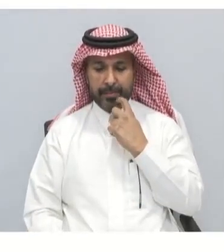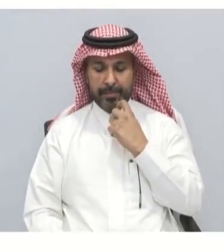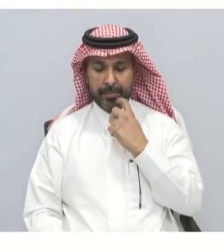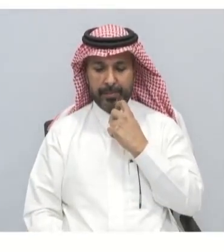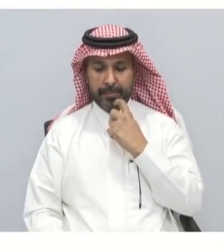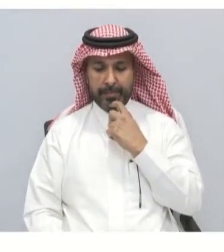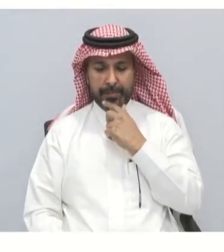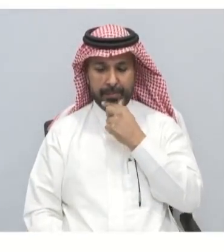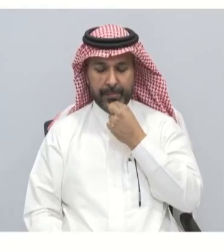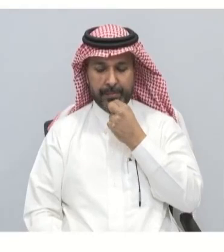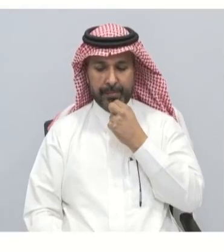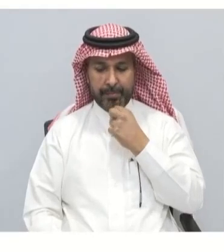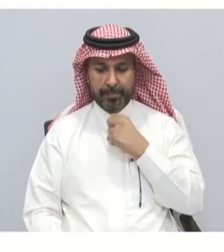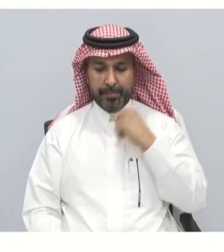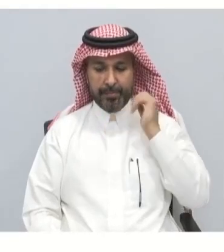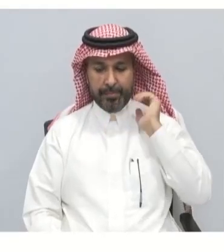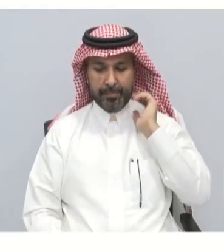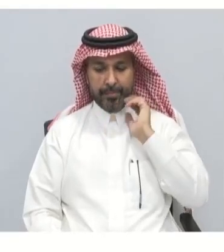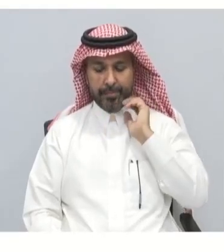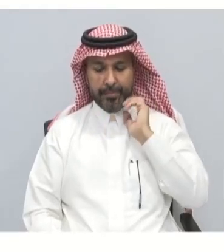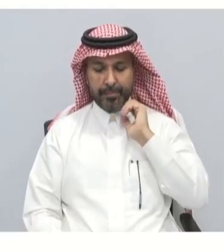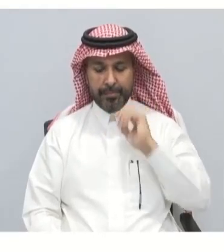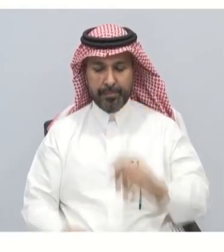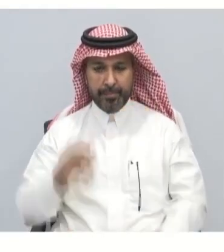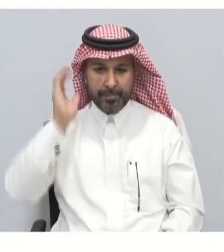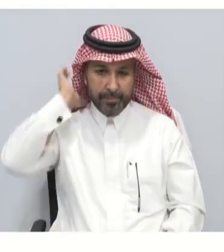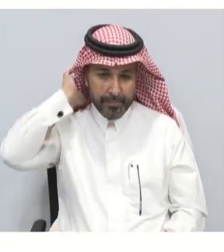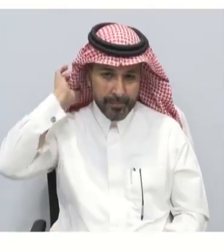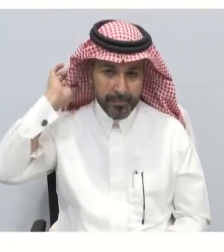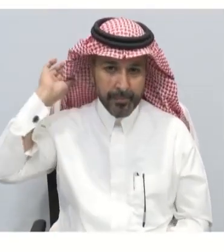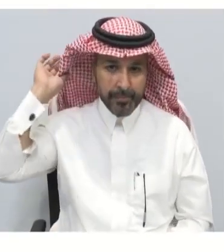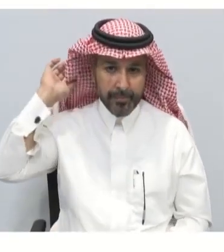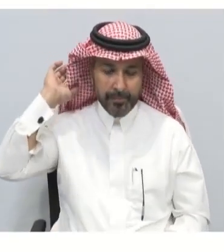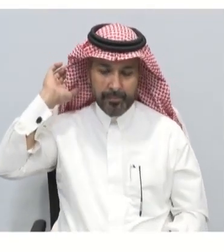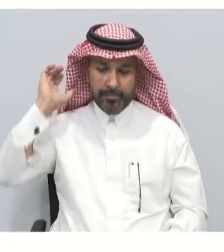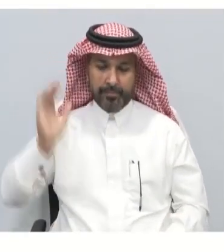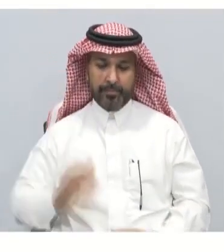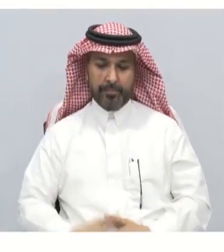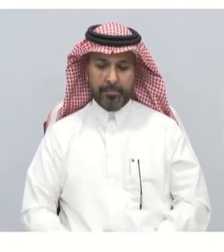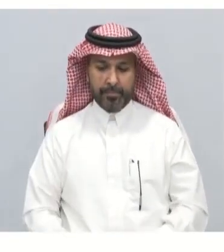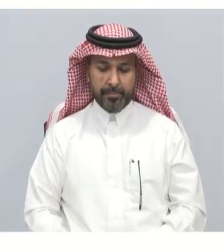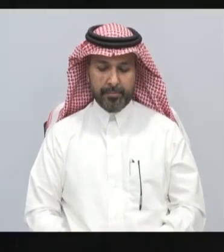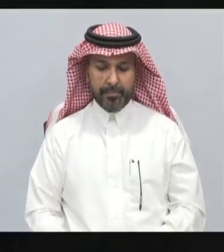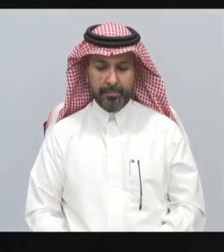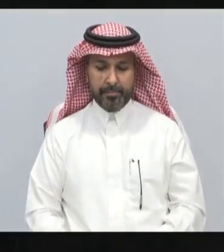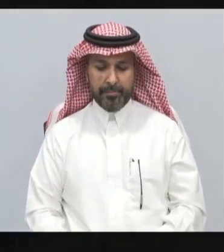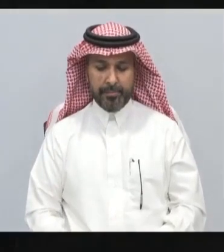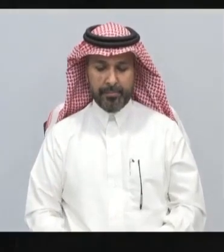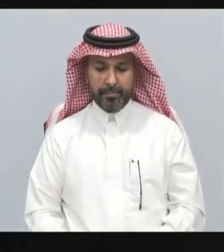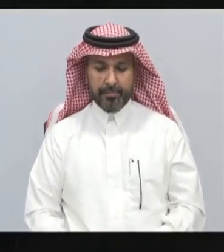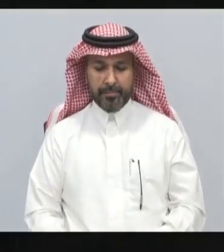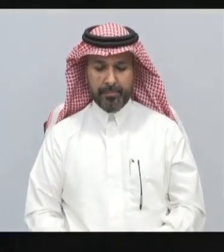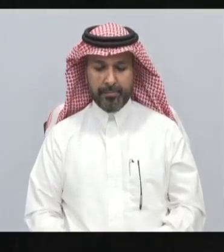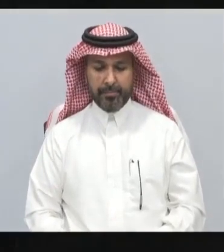نهايه القطعه الاولى وبدايه القطعه الثانيه الان مشبك في في الاول مسك القطعه الاولى ثم القطعه